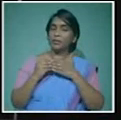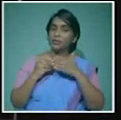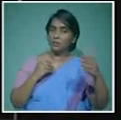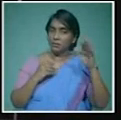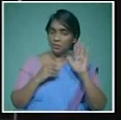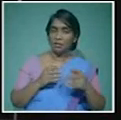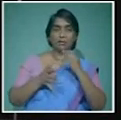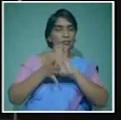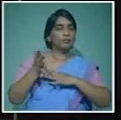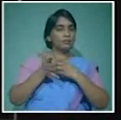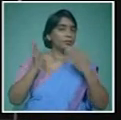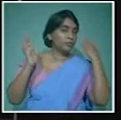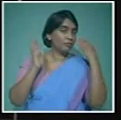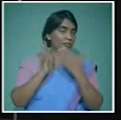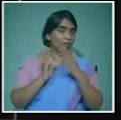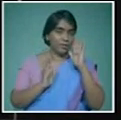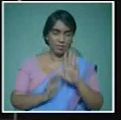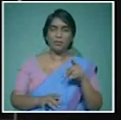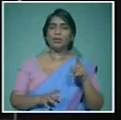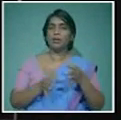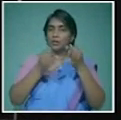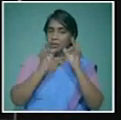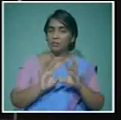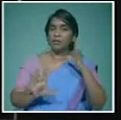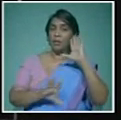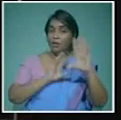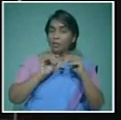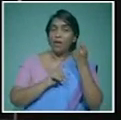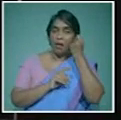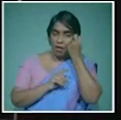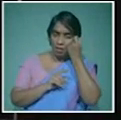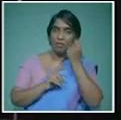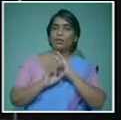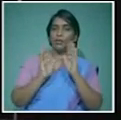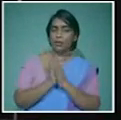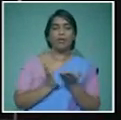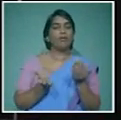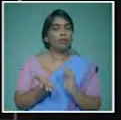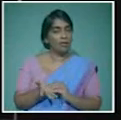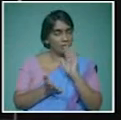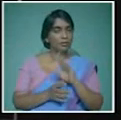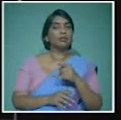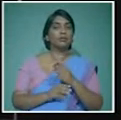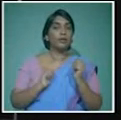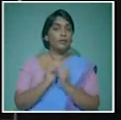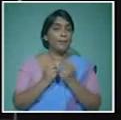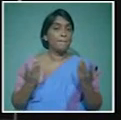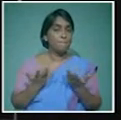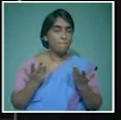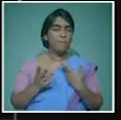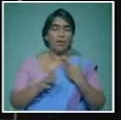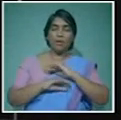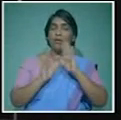ඉදිරිපත් කරපු අයවැය යෝජනාවල අඩංගු නිවැරදි අදහස් හා යෝජනා නැවත අරගෙන කරන්න බැරි වුණ